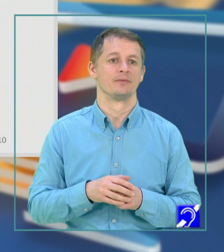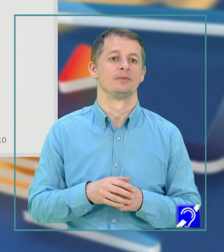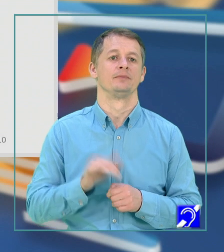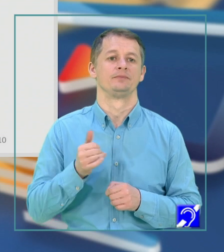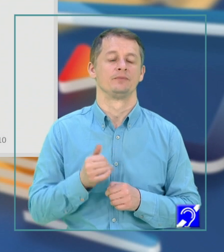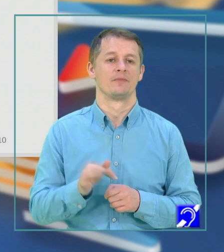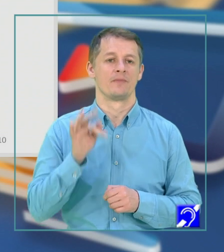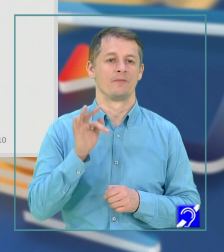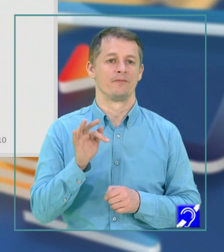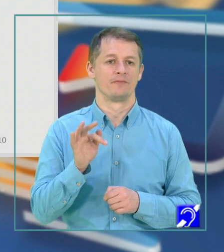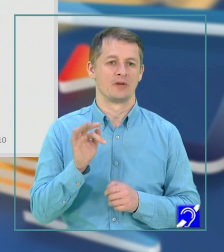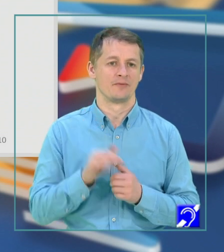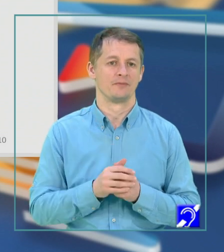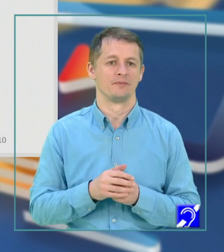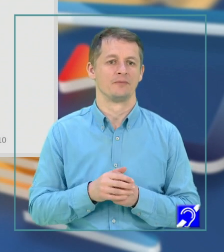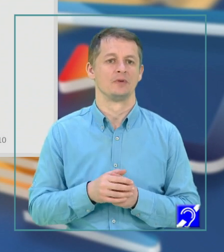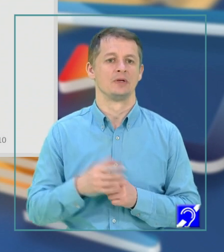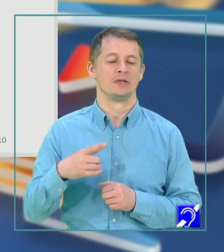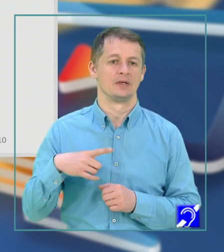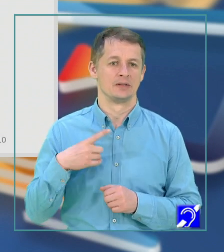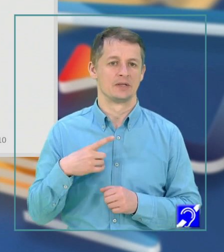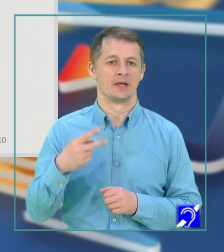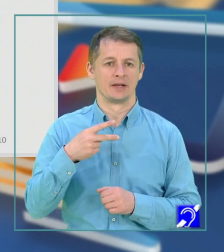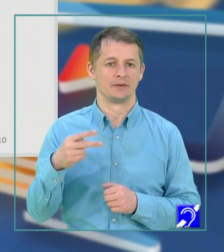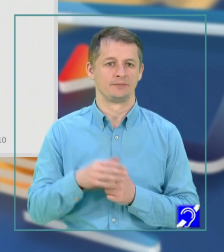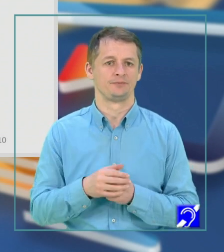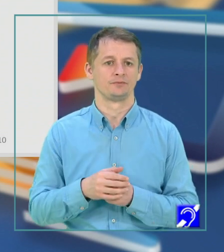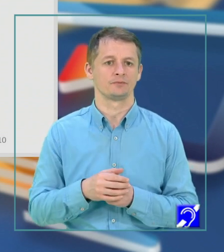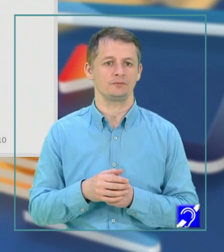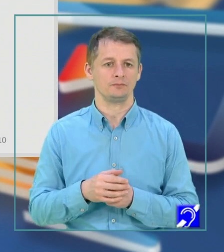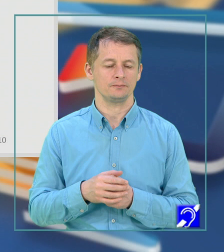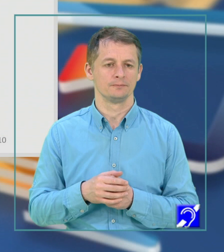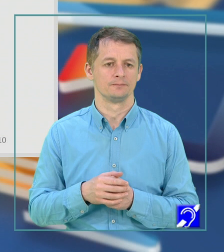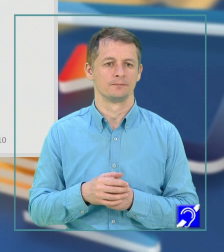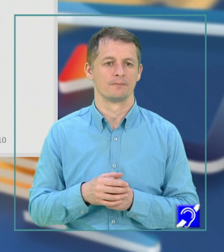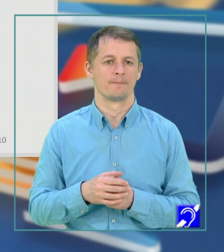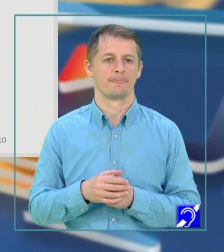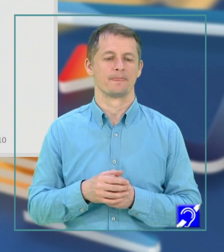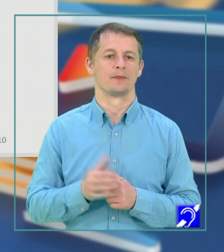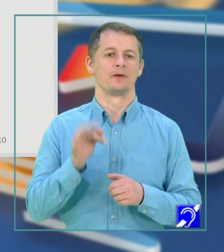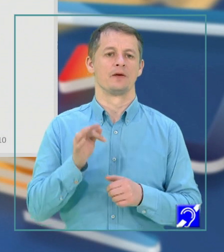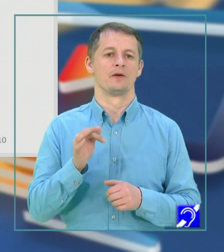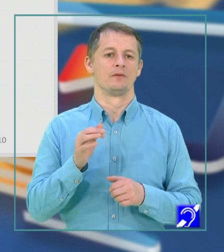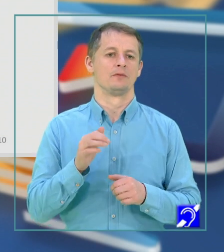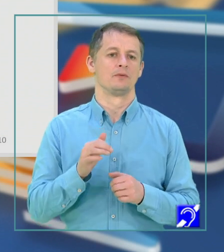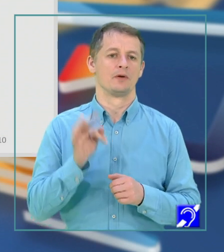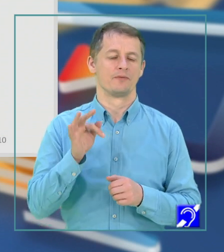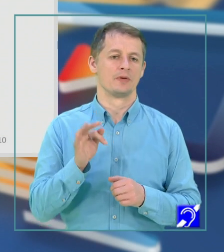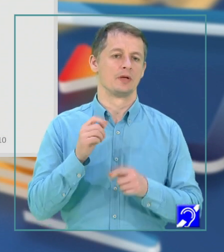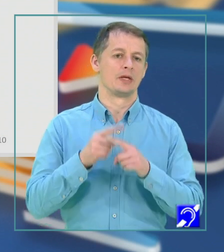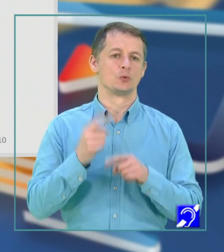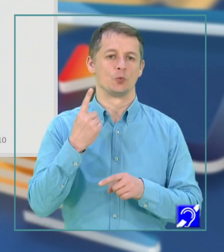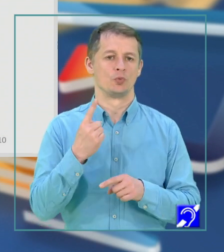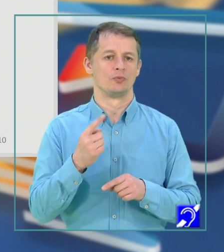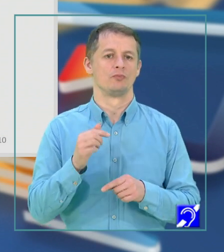compusul celor n elemente este egal cu produsul imaginilor lor. F de x1 ori f de x2 ori f de